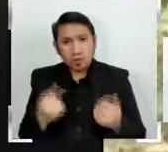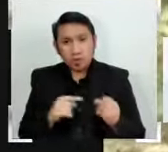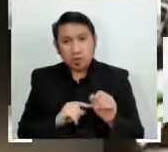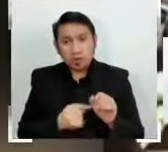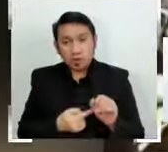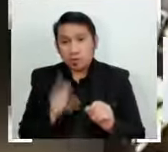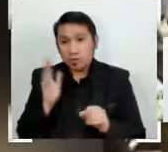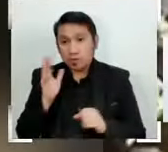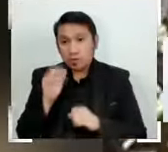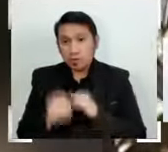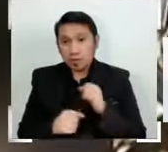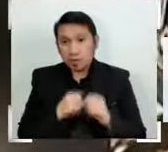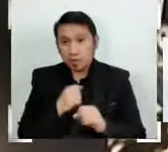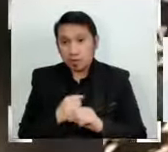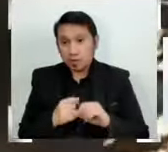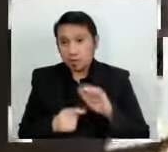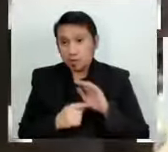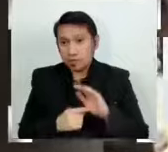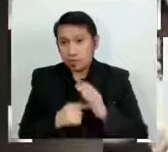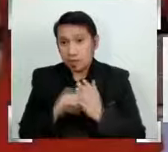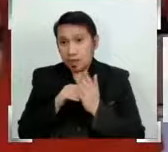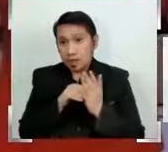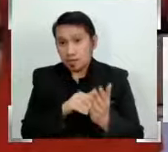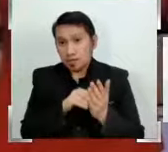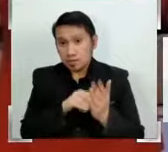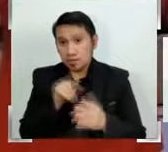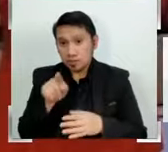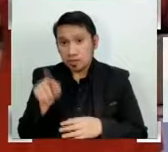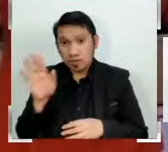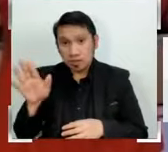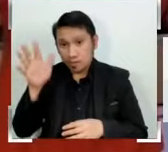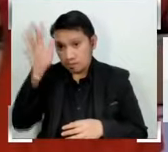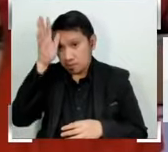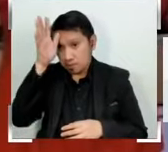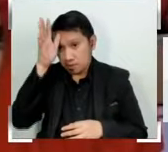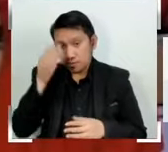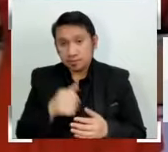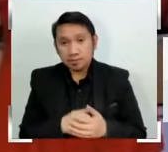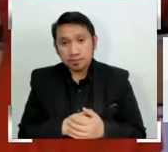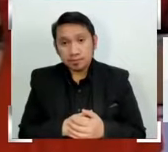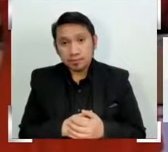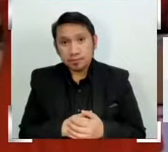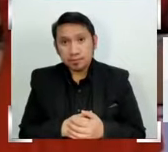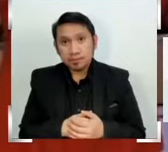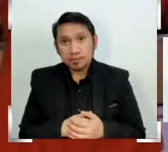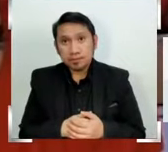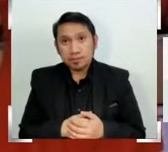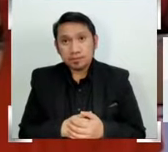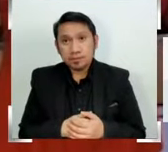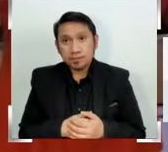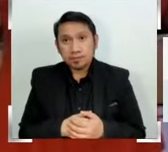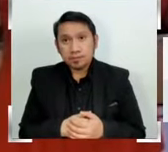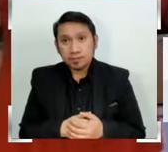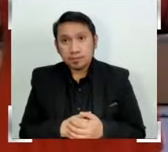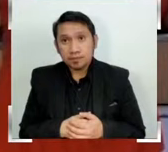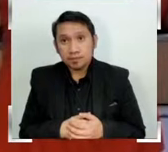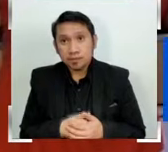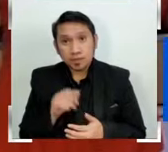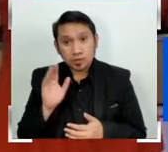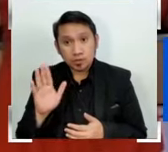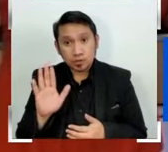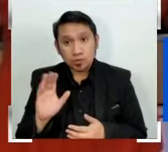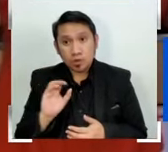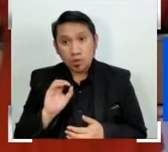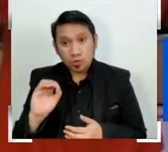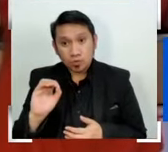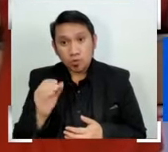ng revolusyon sa administrasyon ng kanyang ama. I think it would be to his own good that